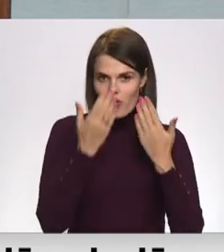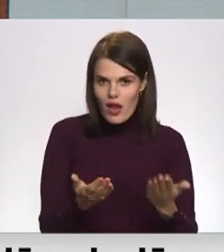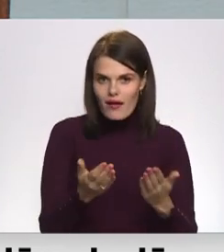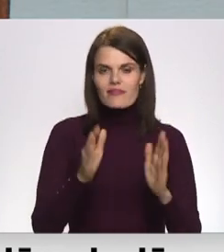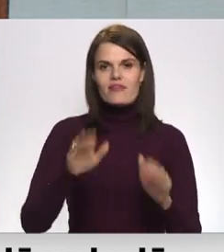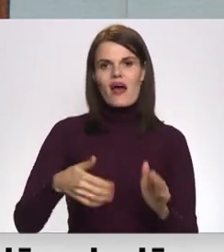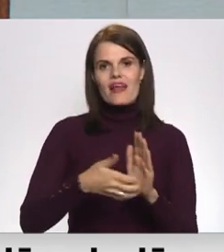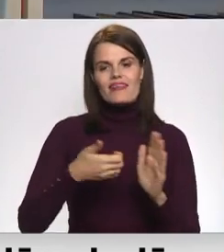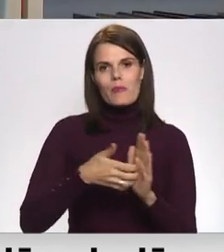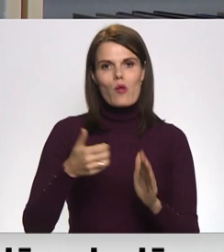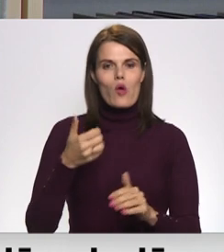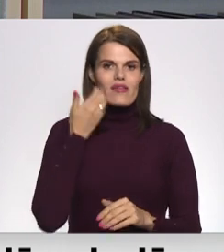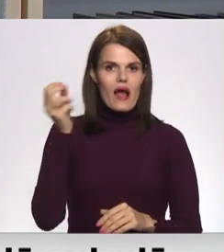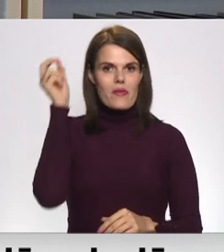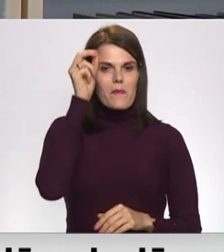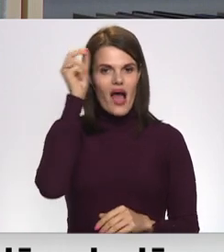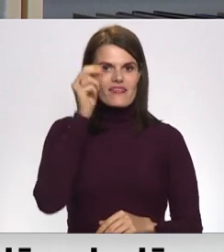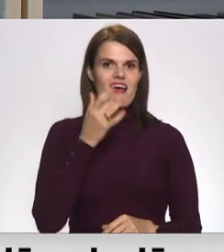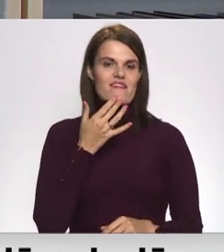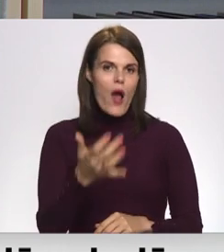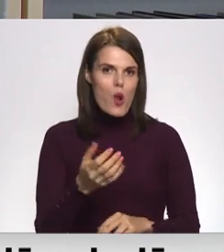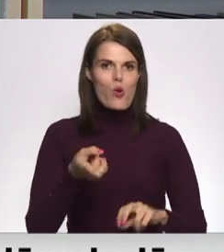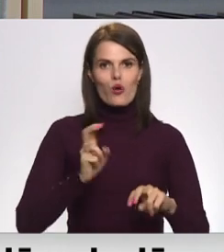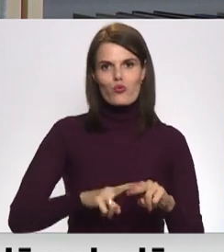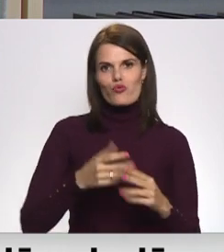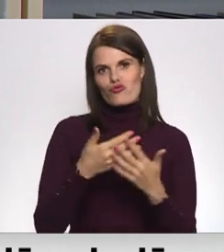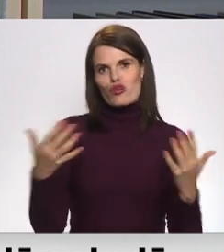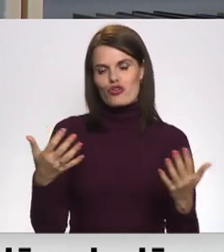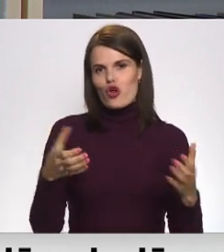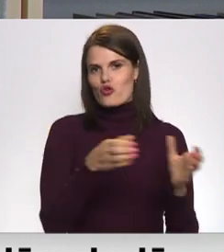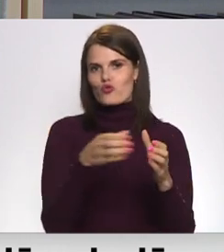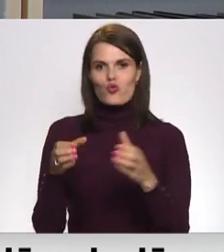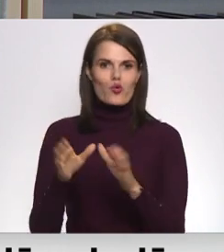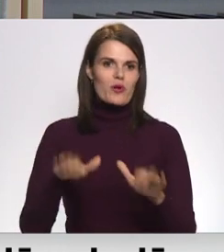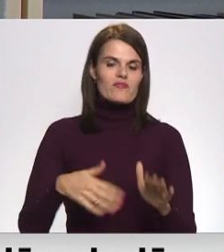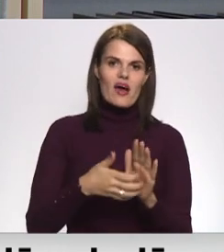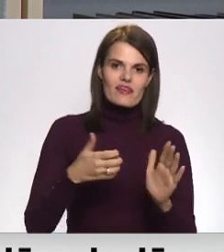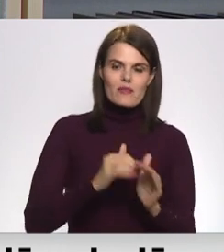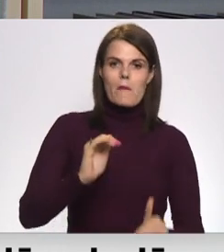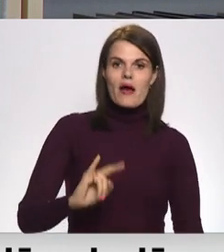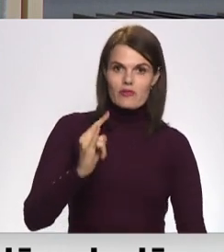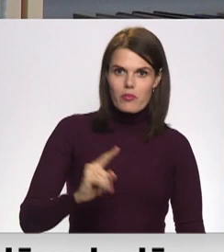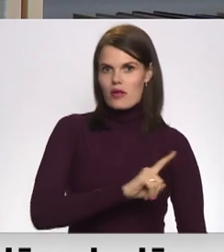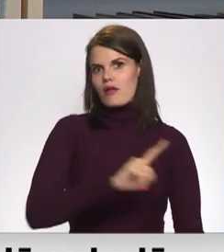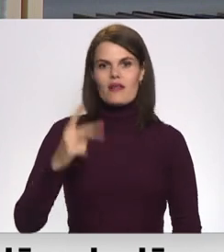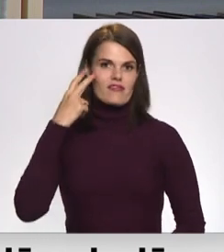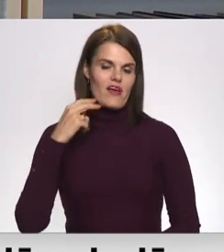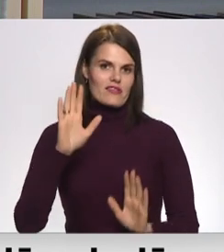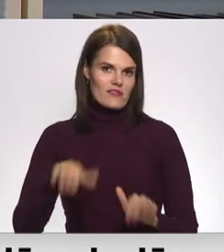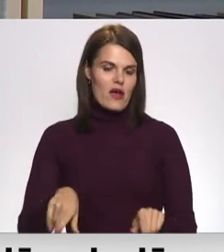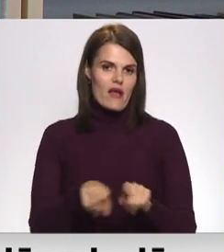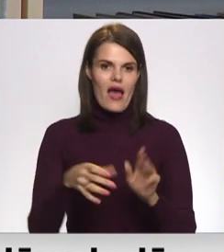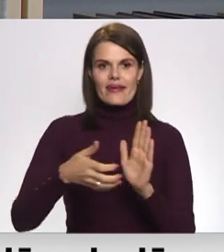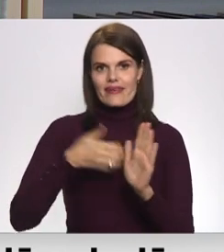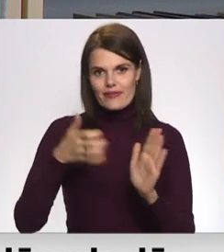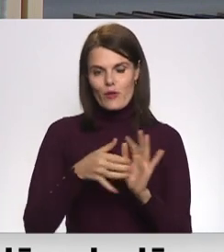izmantot mācoties valodu, un to var izmantot dažādās mērķa auditorijās. No maza bērna līdz senioram. Jā,